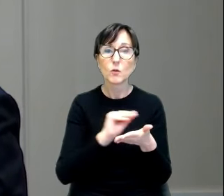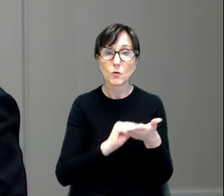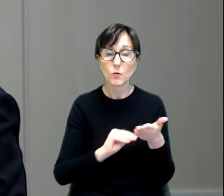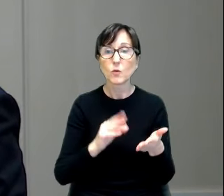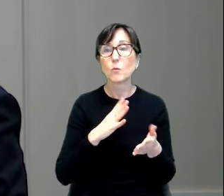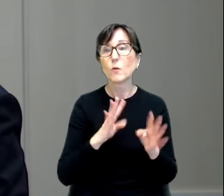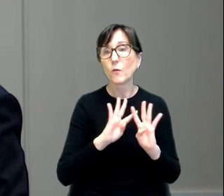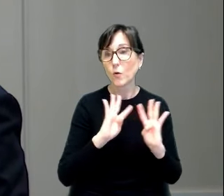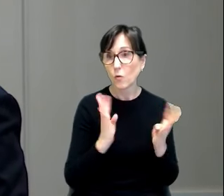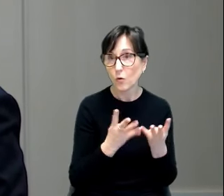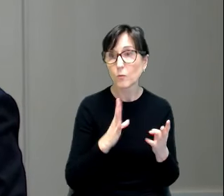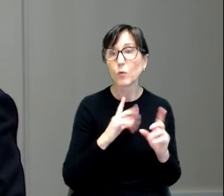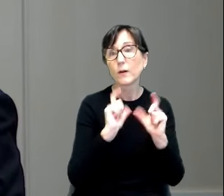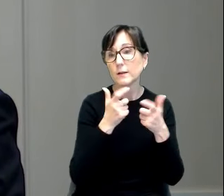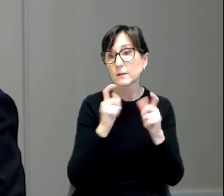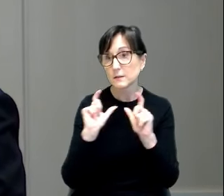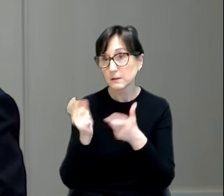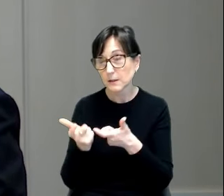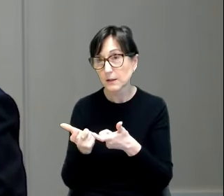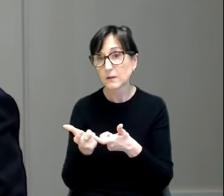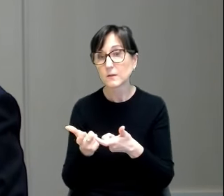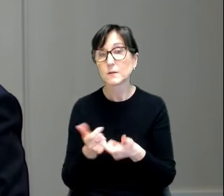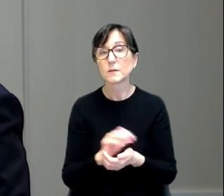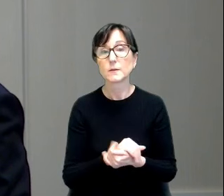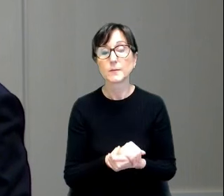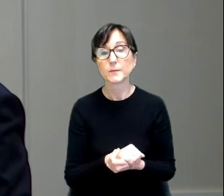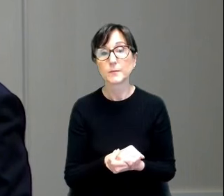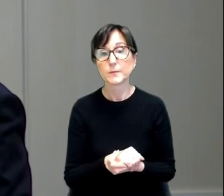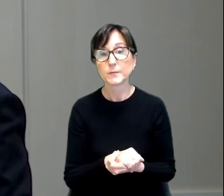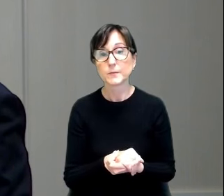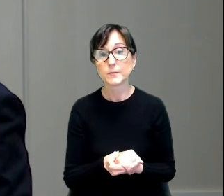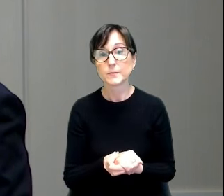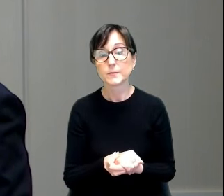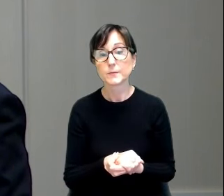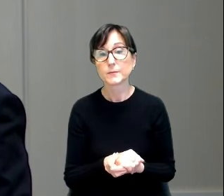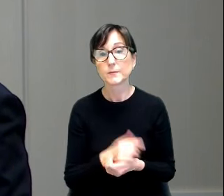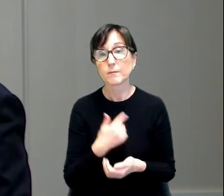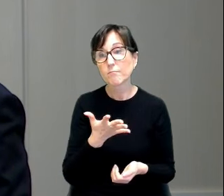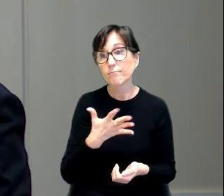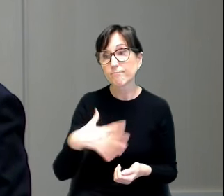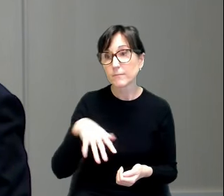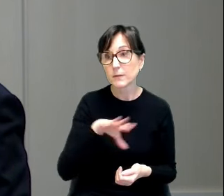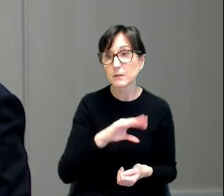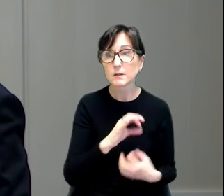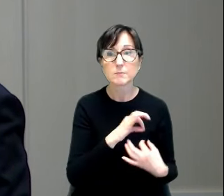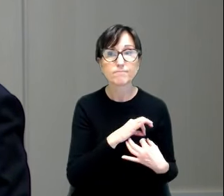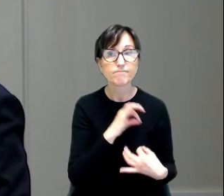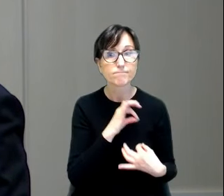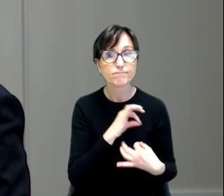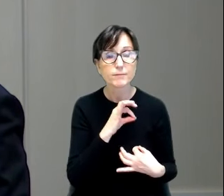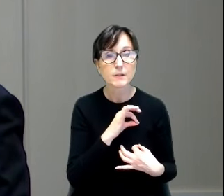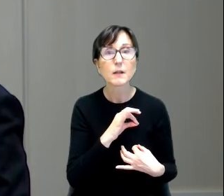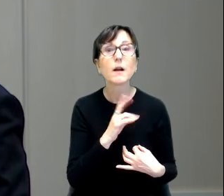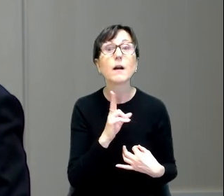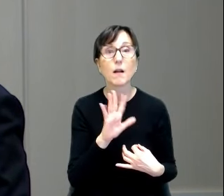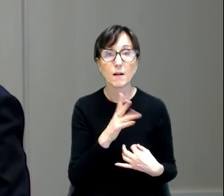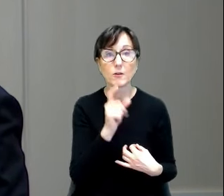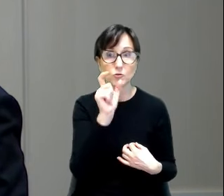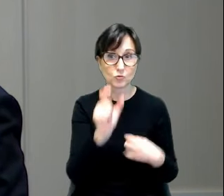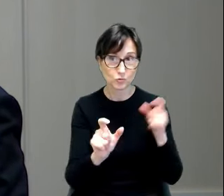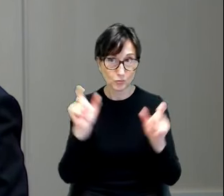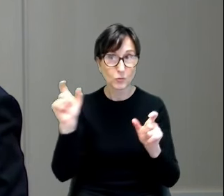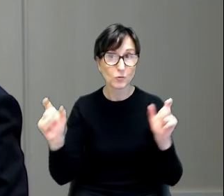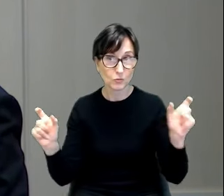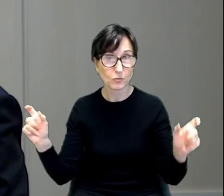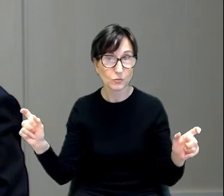kartus buvo atsakyta į tuos klausimus kiek aš atsimenu mes bijome mūsų žmonių saulu jūs galvojat iš